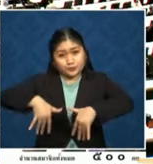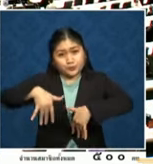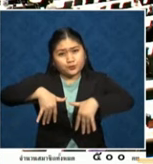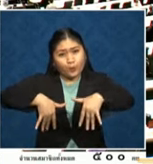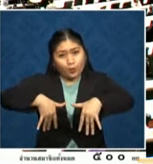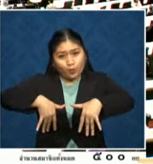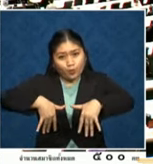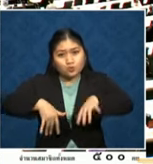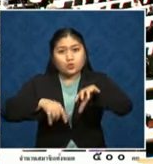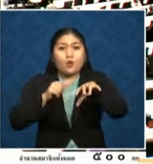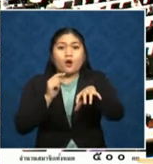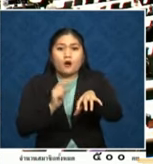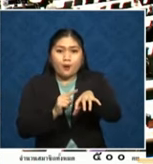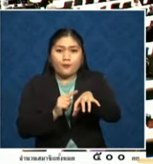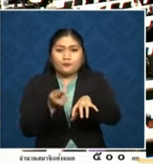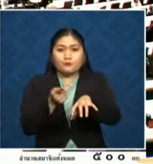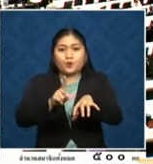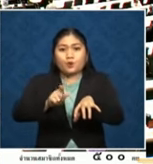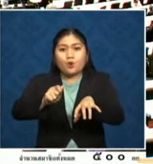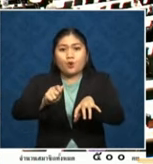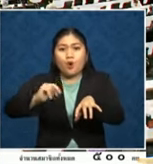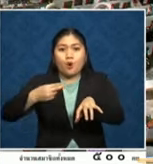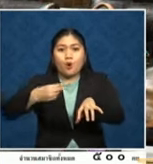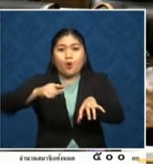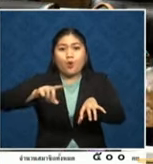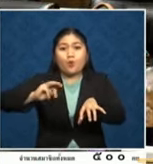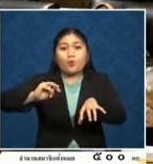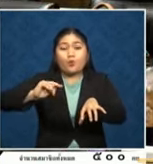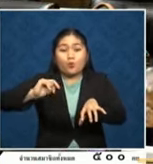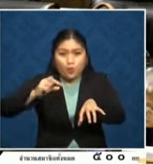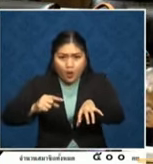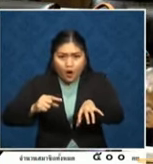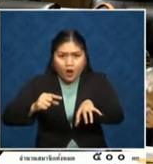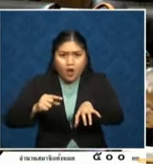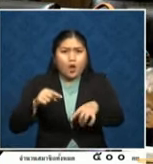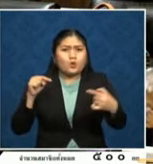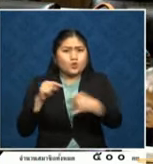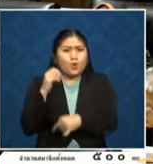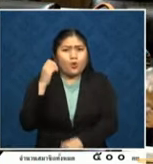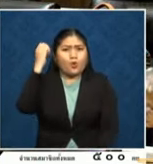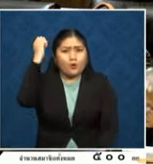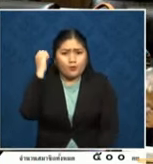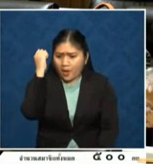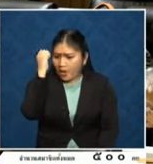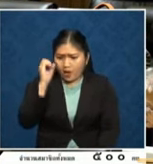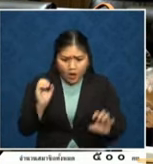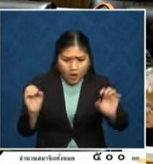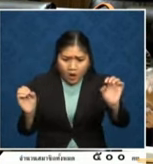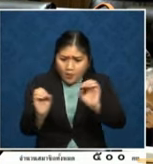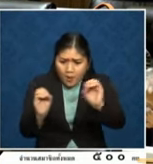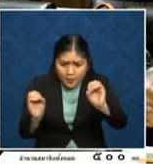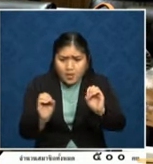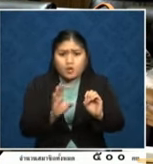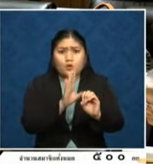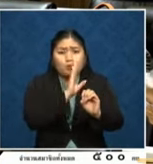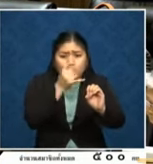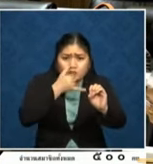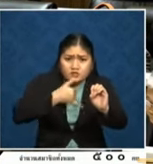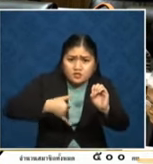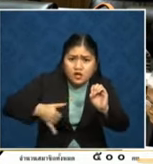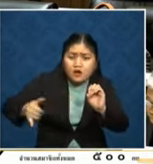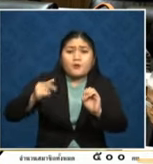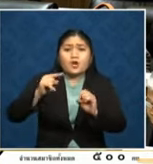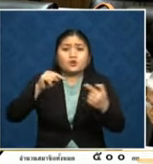ในพื้นที่อำเภอคลองหลวงนะครับไม่มีรถเมล์สาธารณะใช้ครอบคลุมทำให้แม้การเดินทางไปรักษาพยาบาลด้วยสิทธิ์บัตร